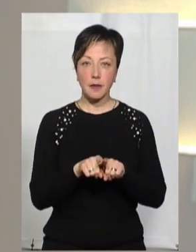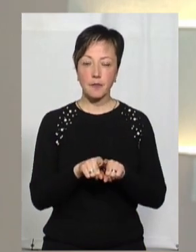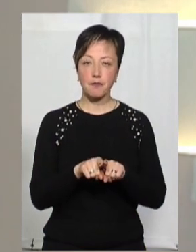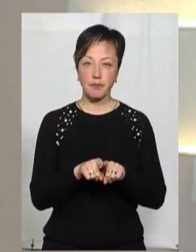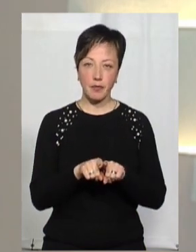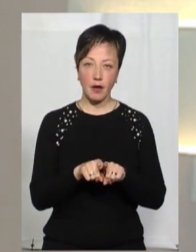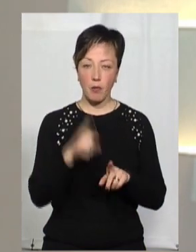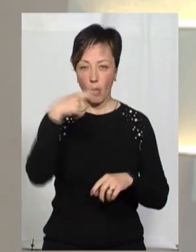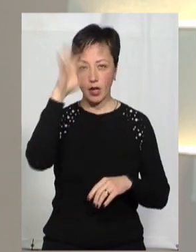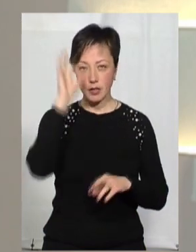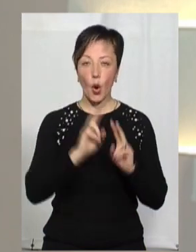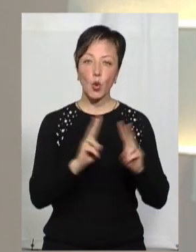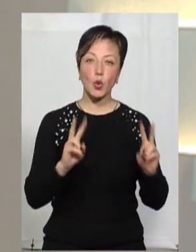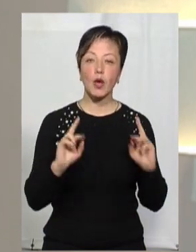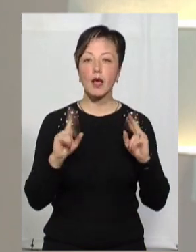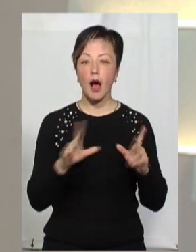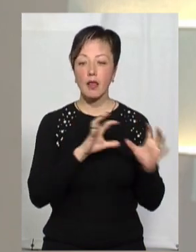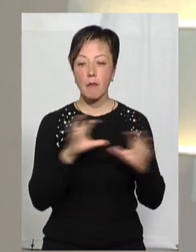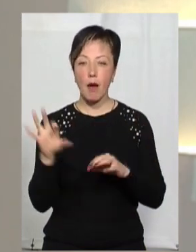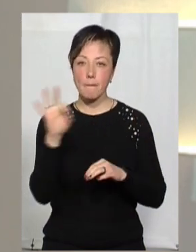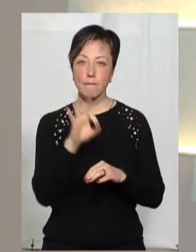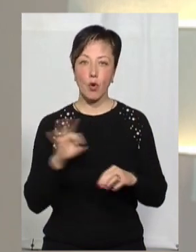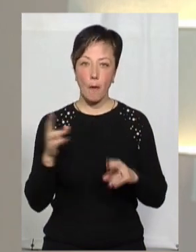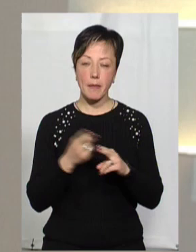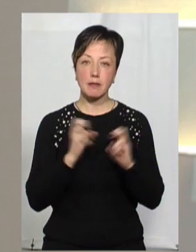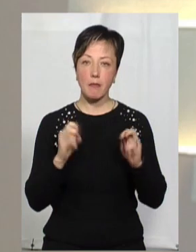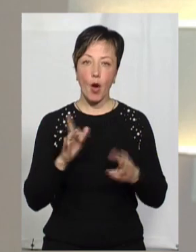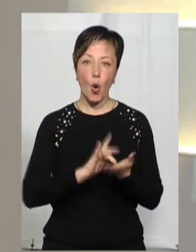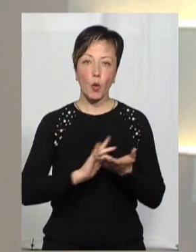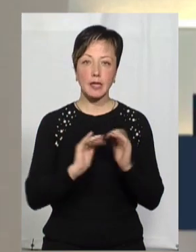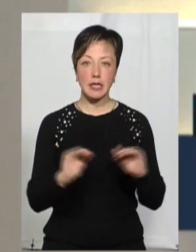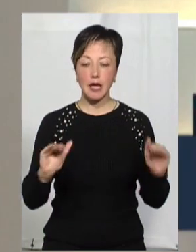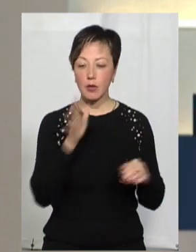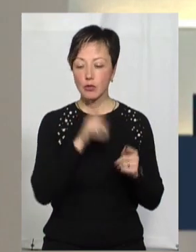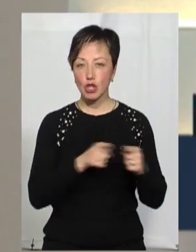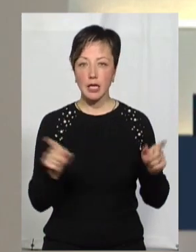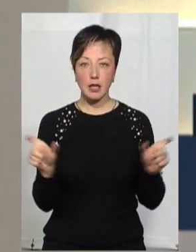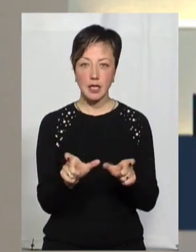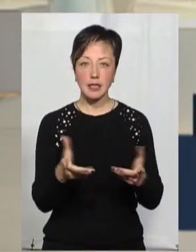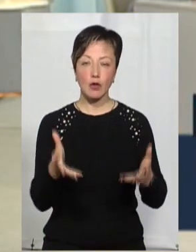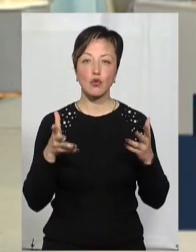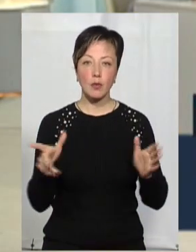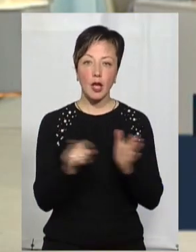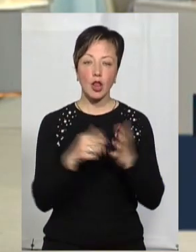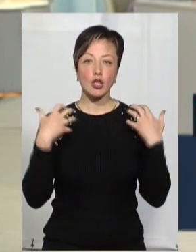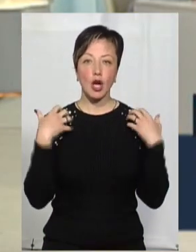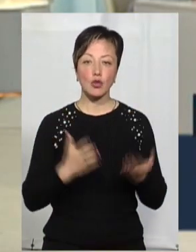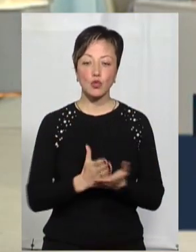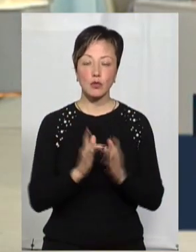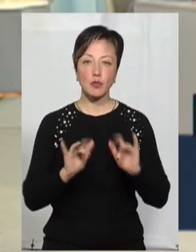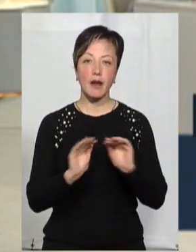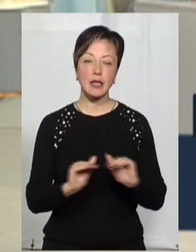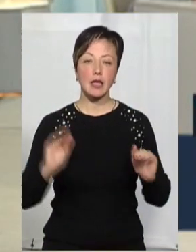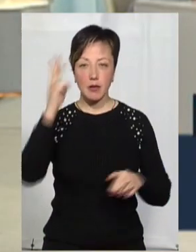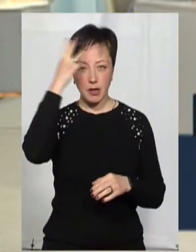Цимбалюк. А хто і як дбає про безпеку ромських дітей під час карантину, нині з'ясовуємо із начальницею служби у справах